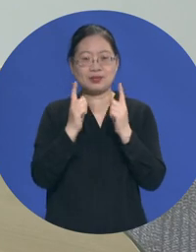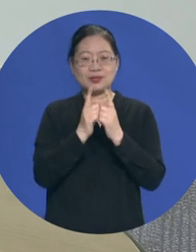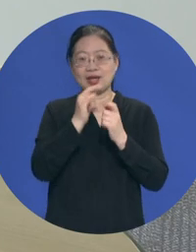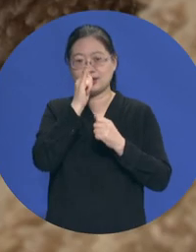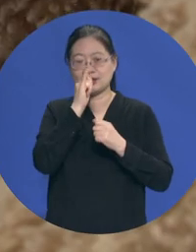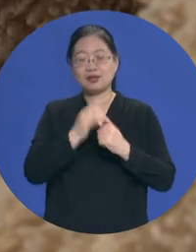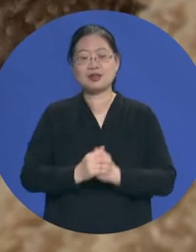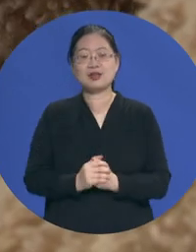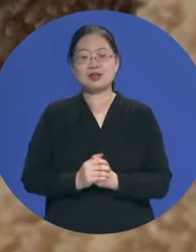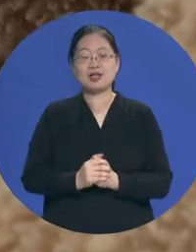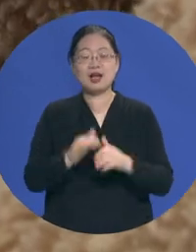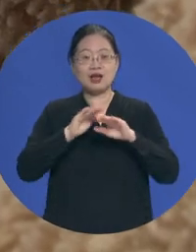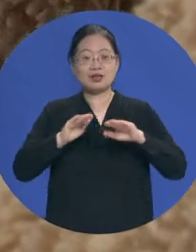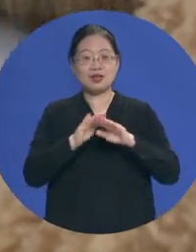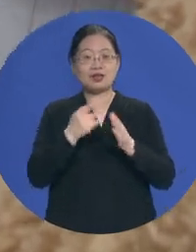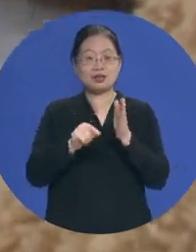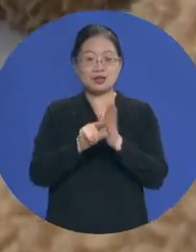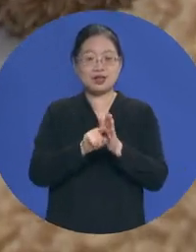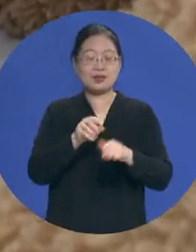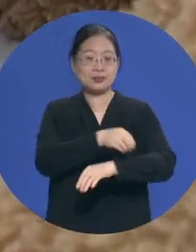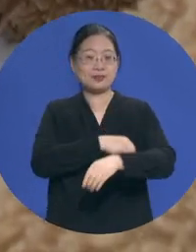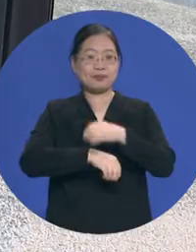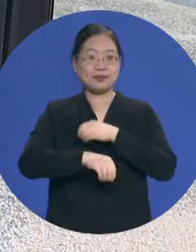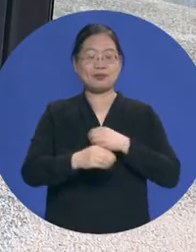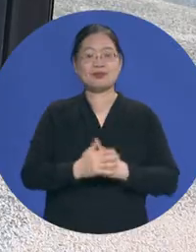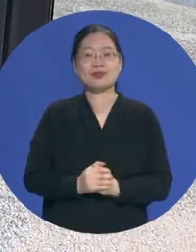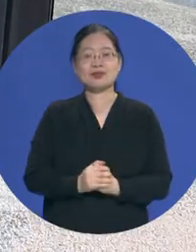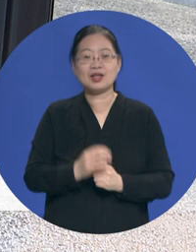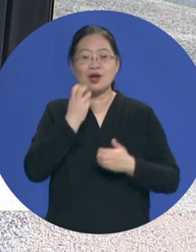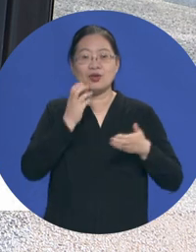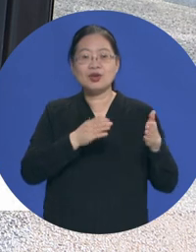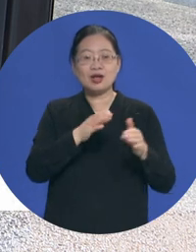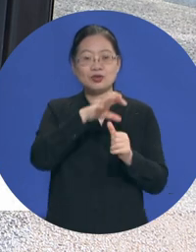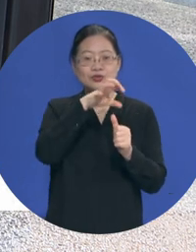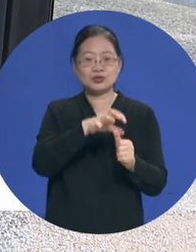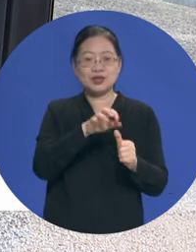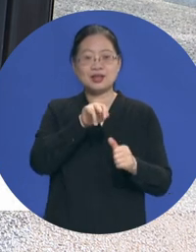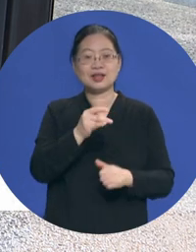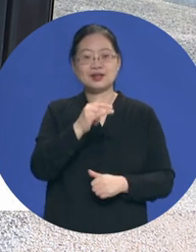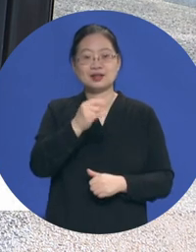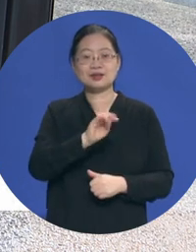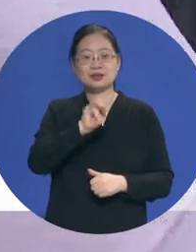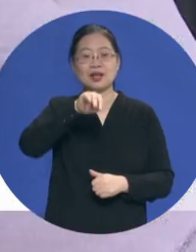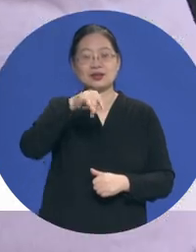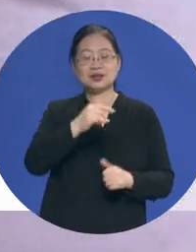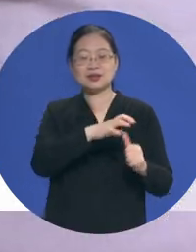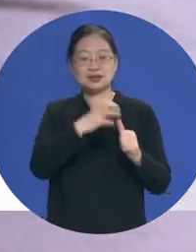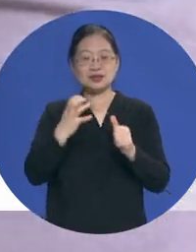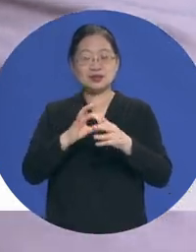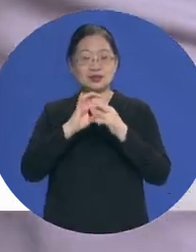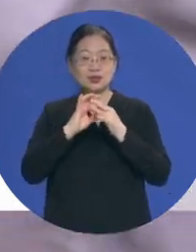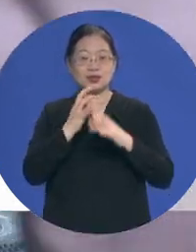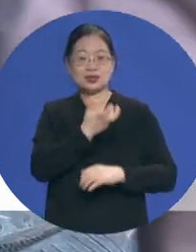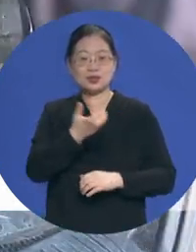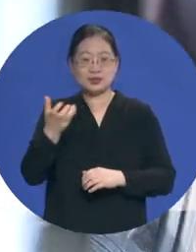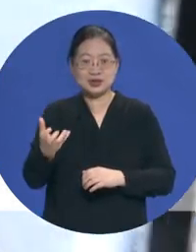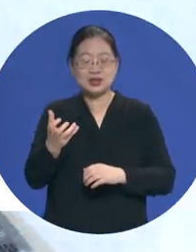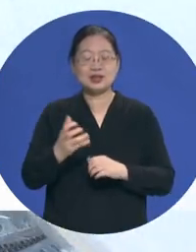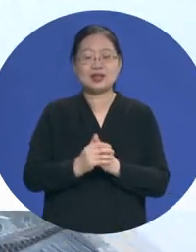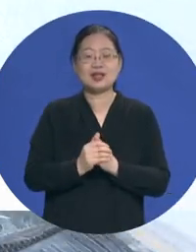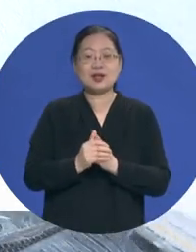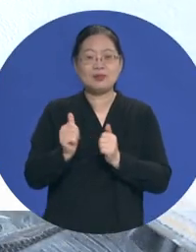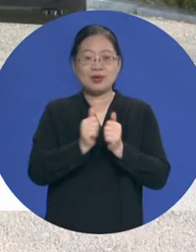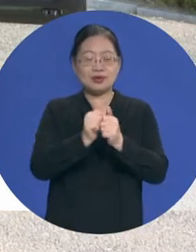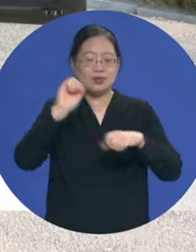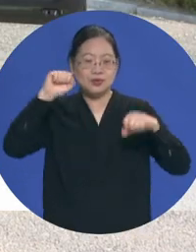경우가 많은데이를 해결하기 위해 나선 겁니다 경기도의 규제 샌드박스 컨설팅으로 이동식 반려동물 장래 서비스